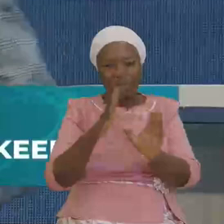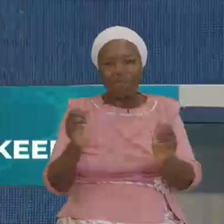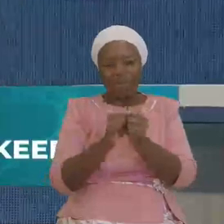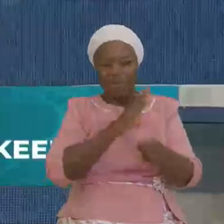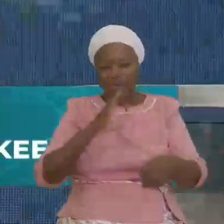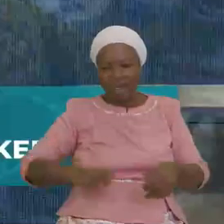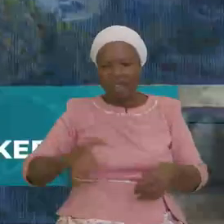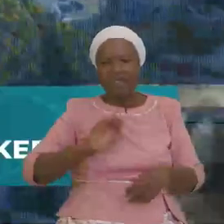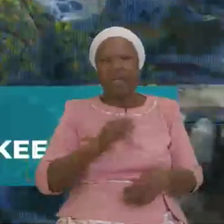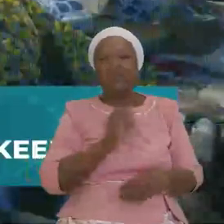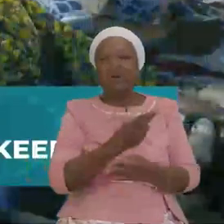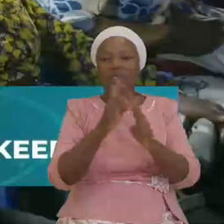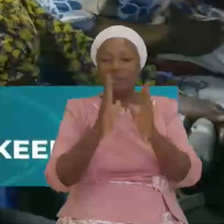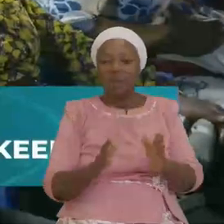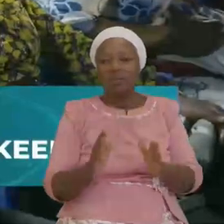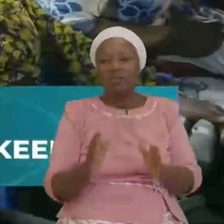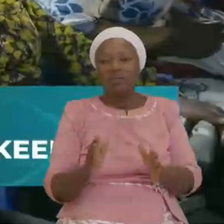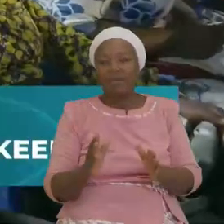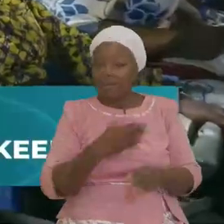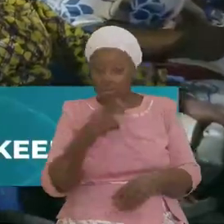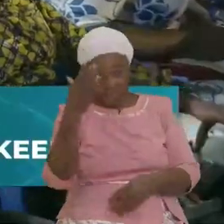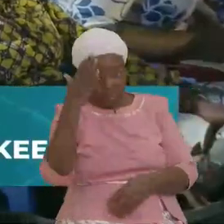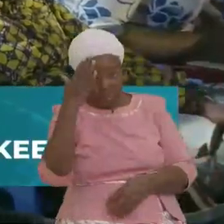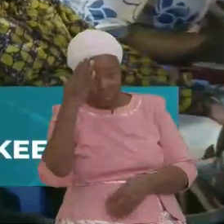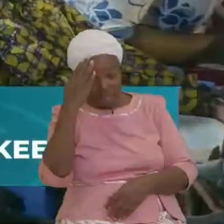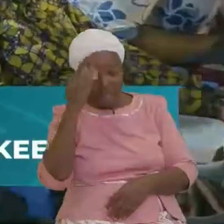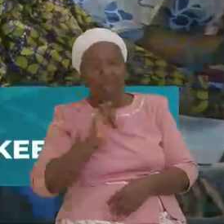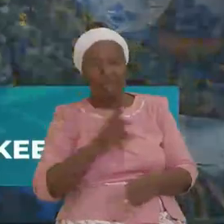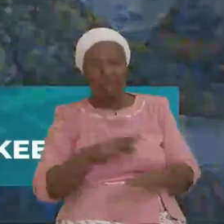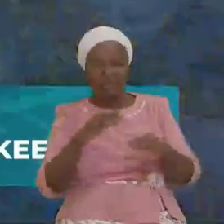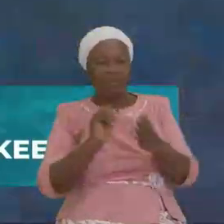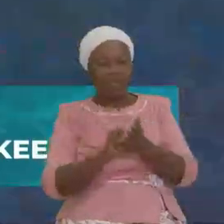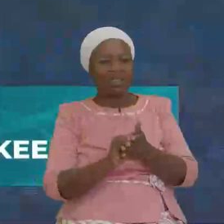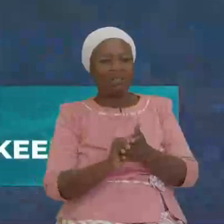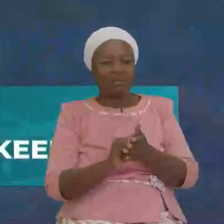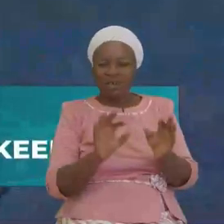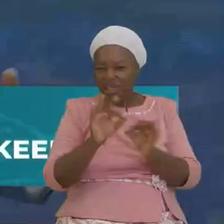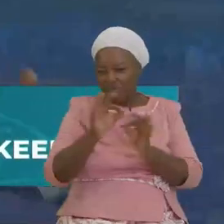le Créateur, avec Christ notre Rédempteur.